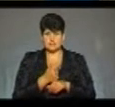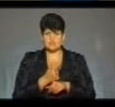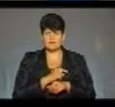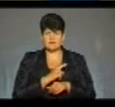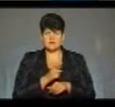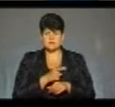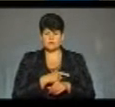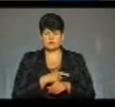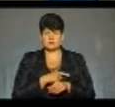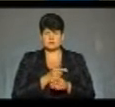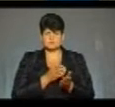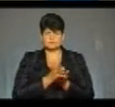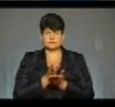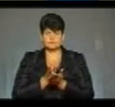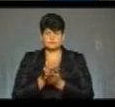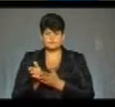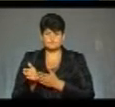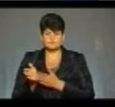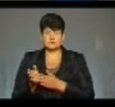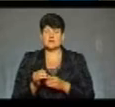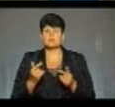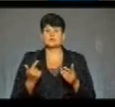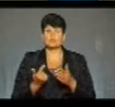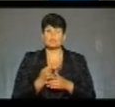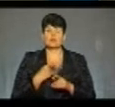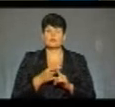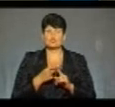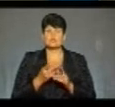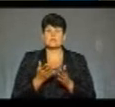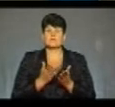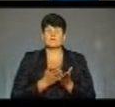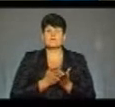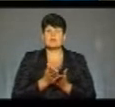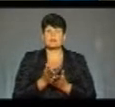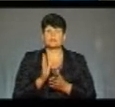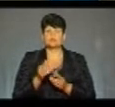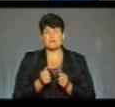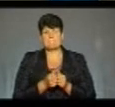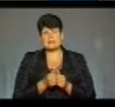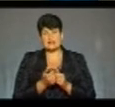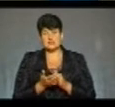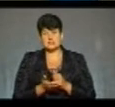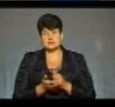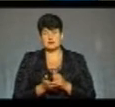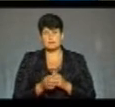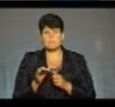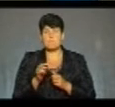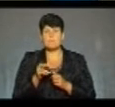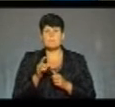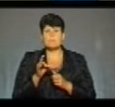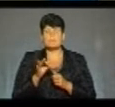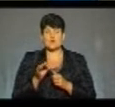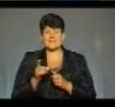силових полюсів, і плюс, знову ж таки, який вектор буде ближчий, чи проєвропейський,